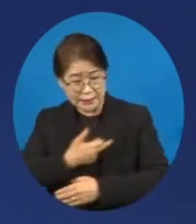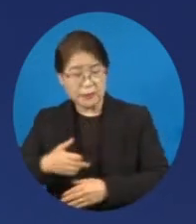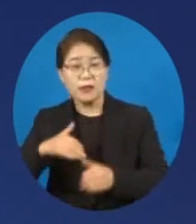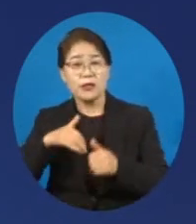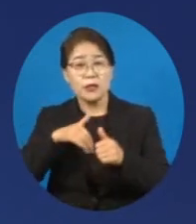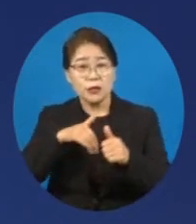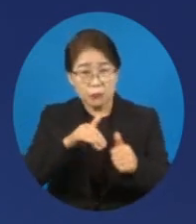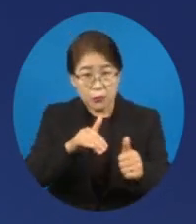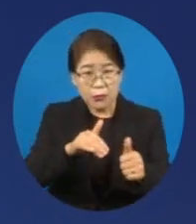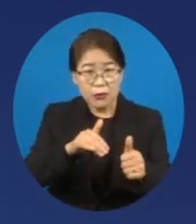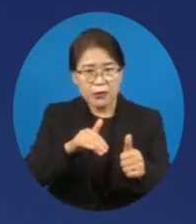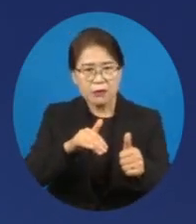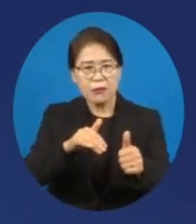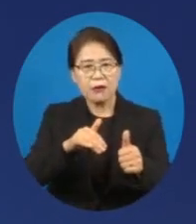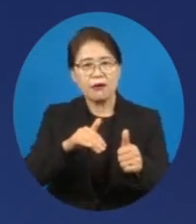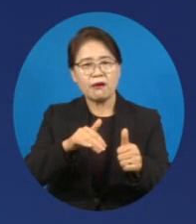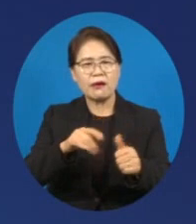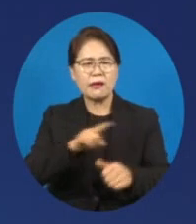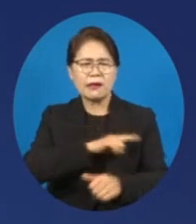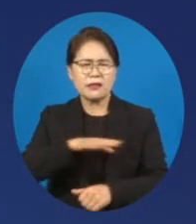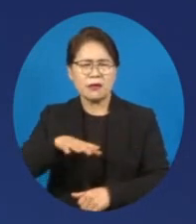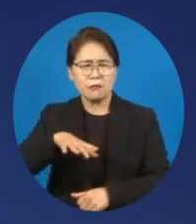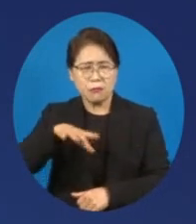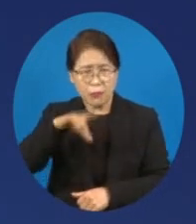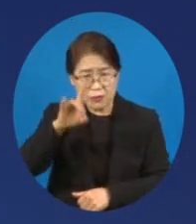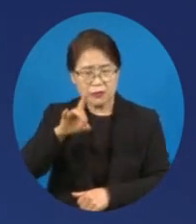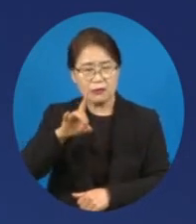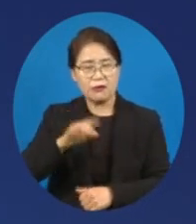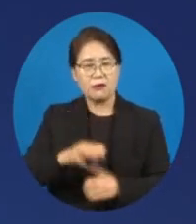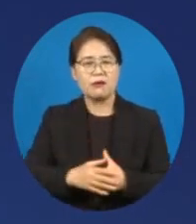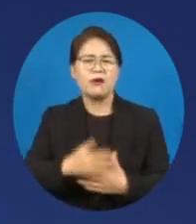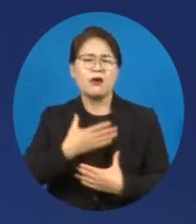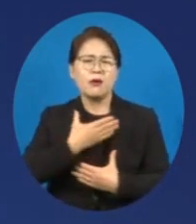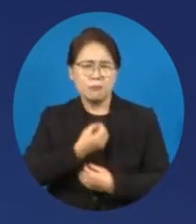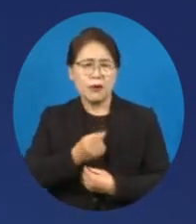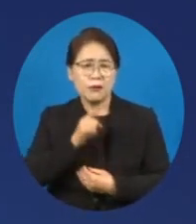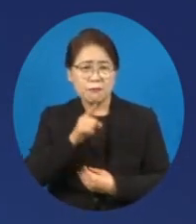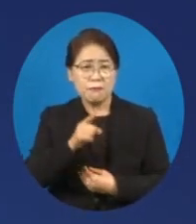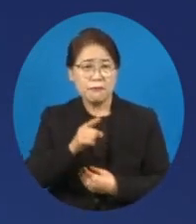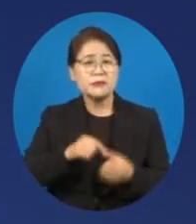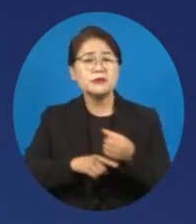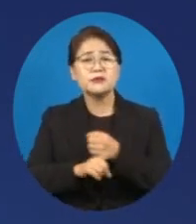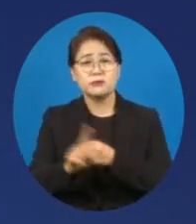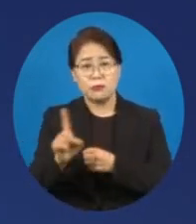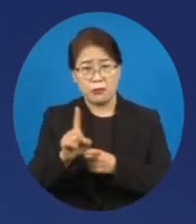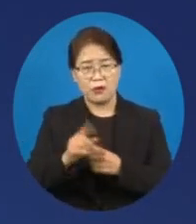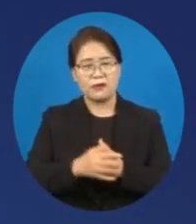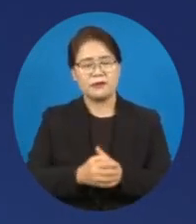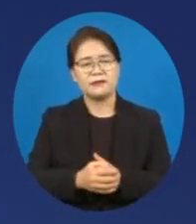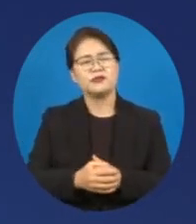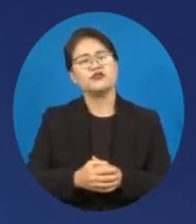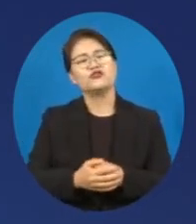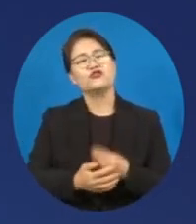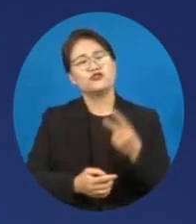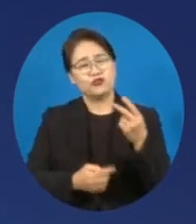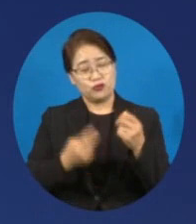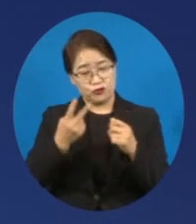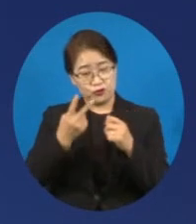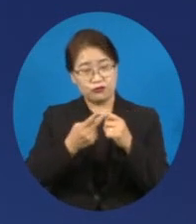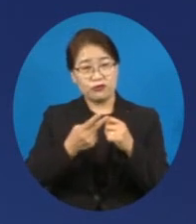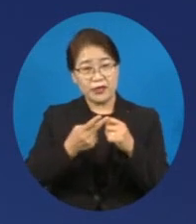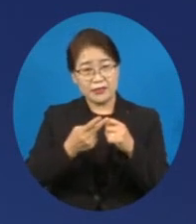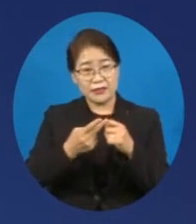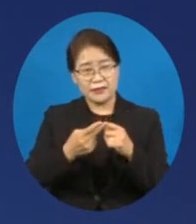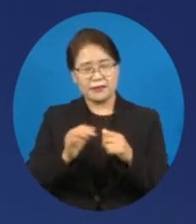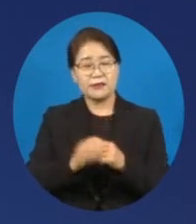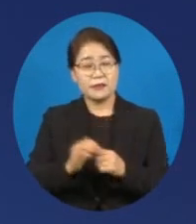파송하시면서 가장 먼저 평강을 말씀하셨을까요 두 가지 일 때문에 그렇습니다 두 가지 이유